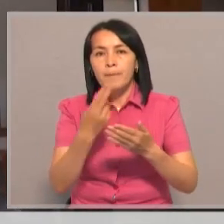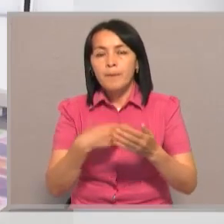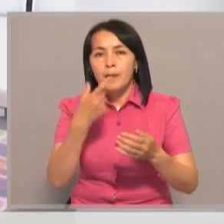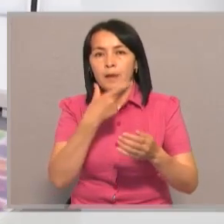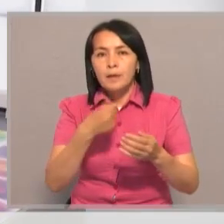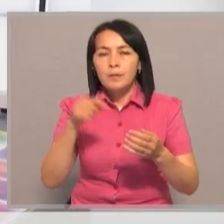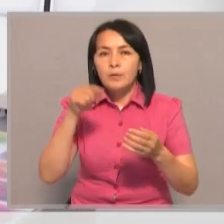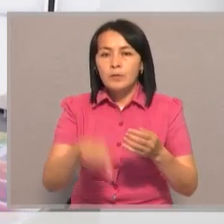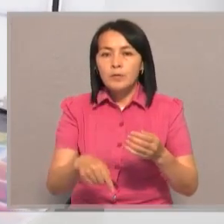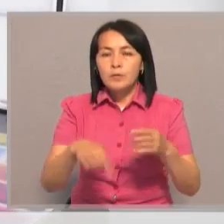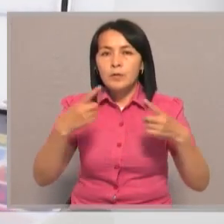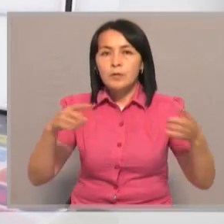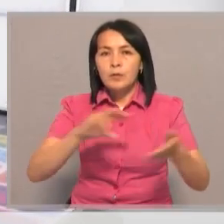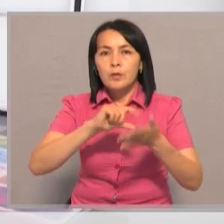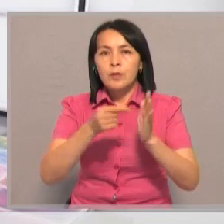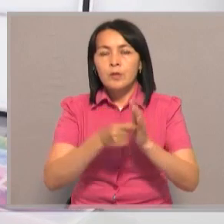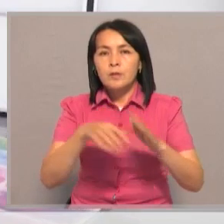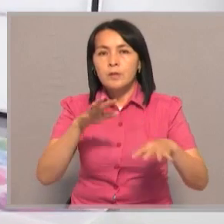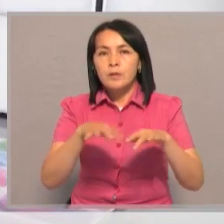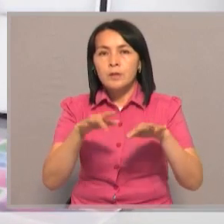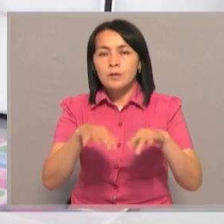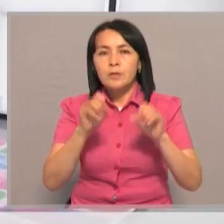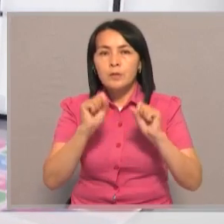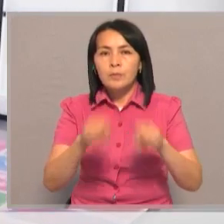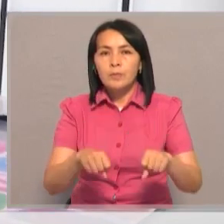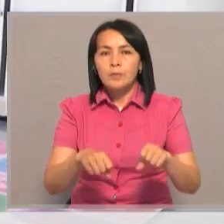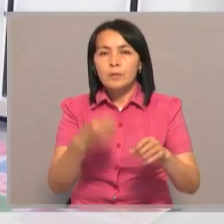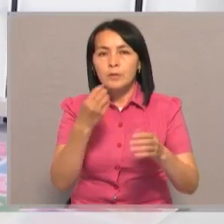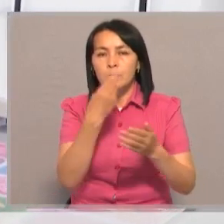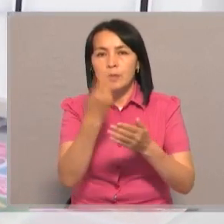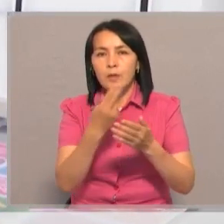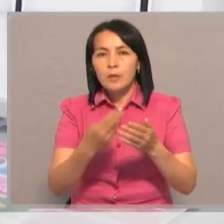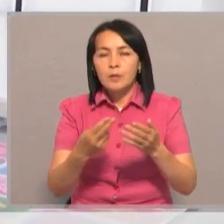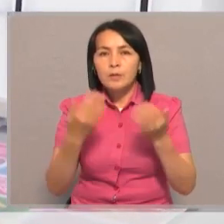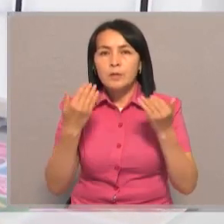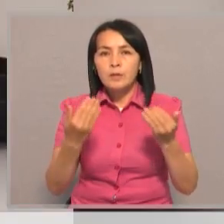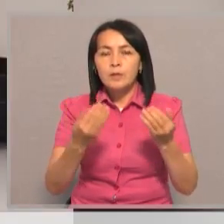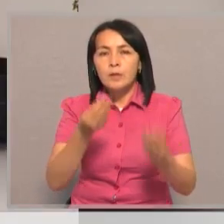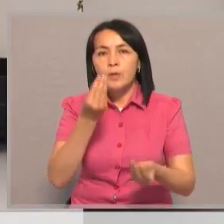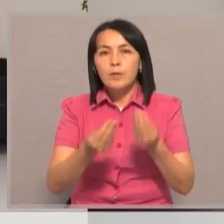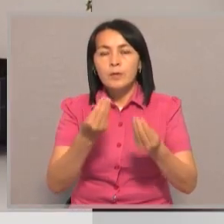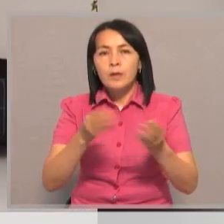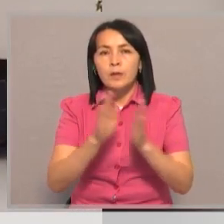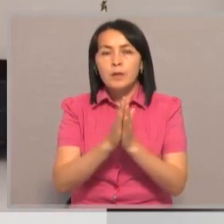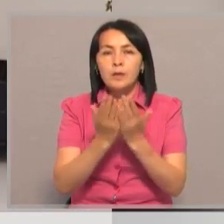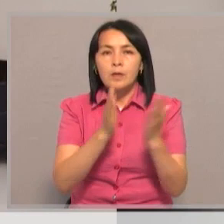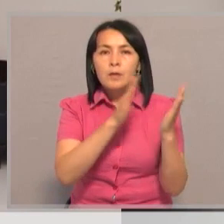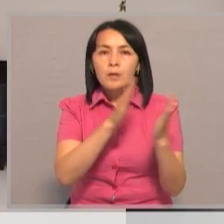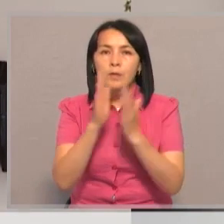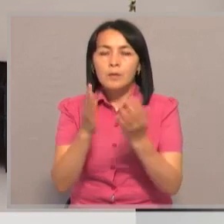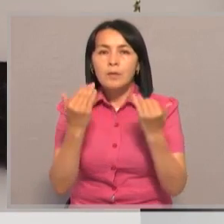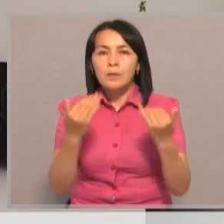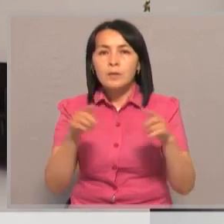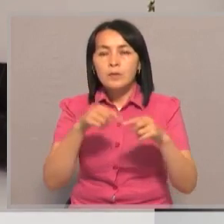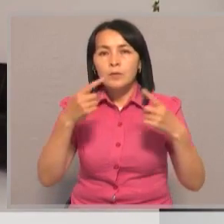искусство, гончарный зал. В научно-технической части можно найти 3D-моделирование, кабинет Лего, интерактивную библиотеку, биотехнологию,